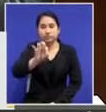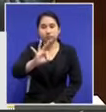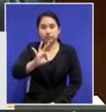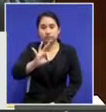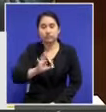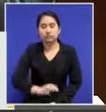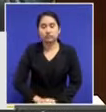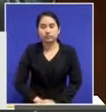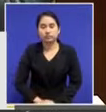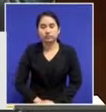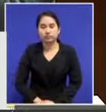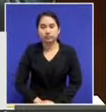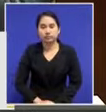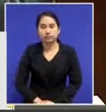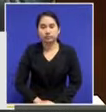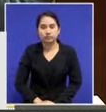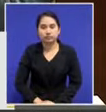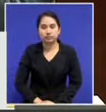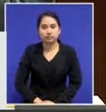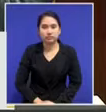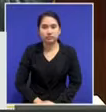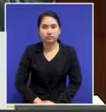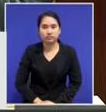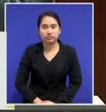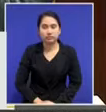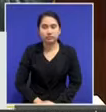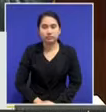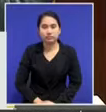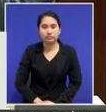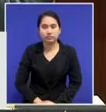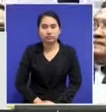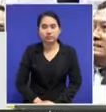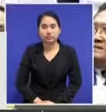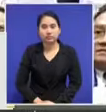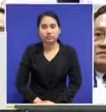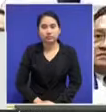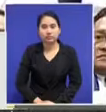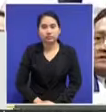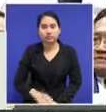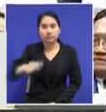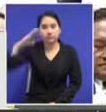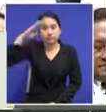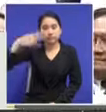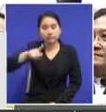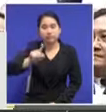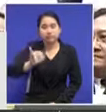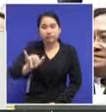429พันตำรวจตียงยุทธสารสมบัติ พลเอกประยุทธ์จันโอชา